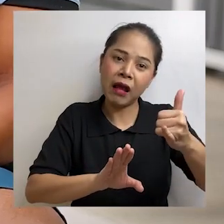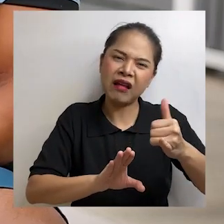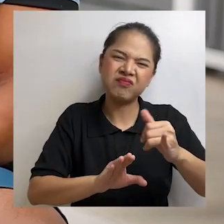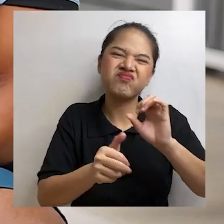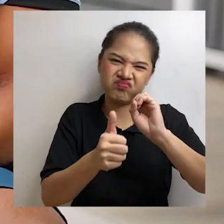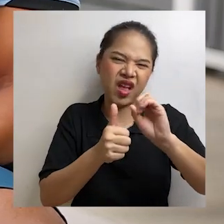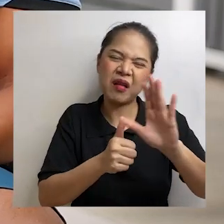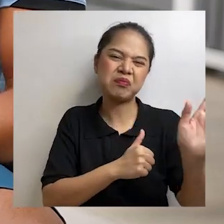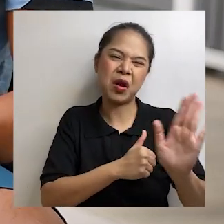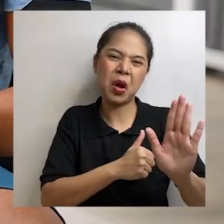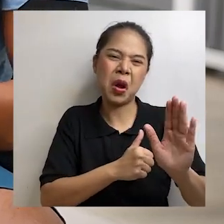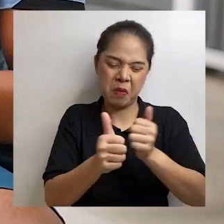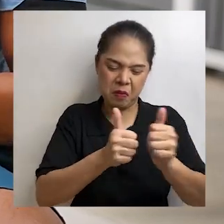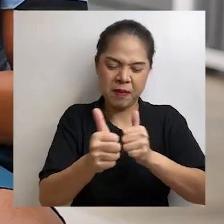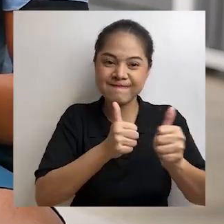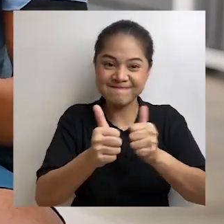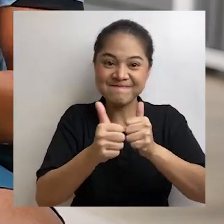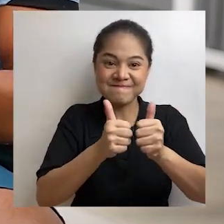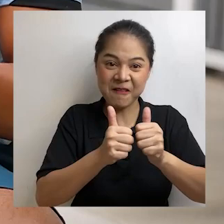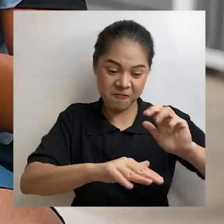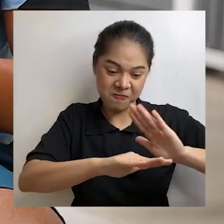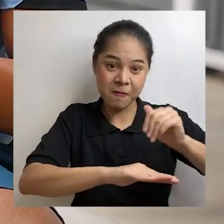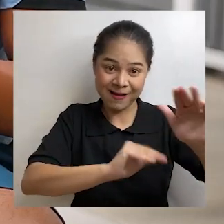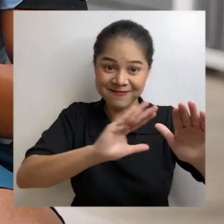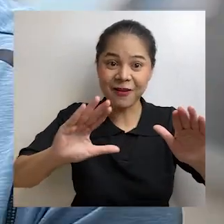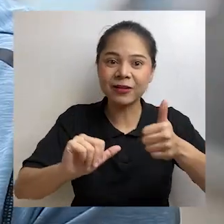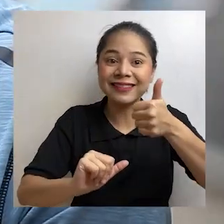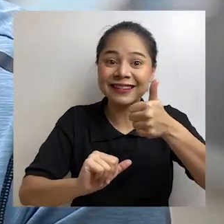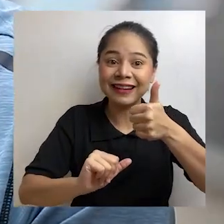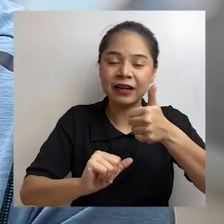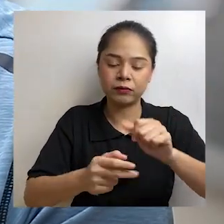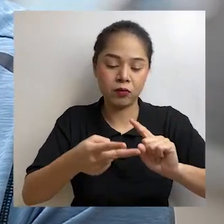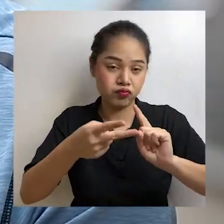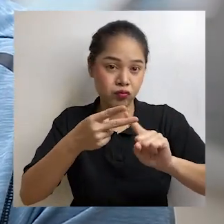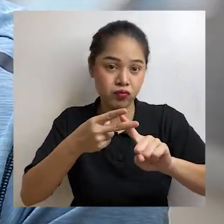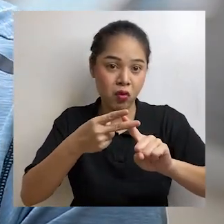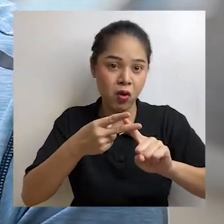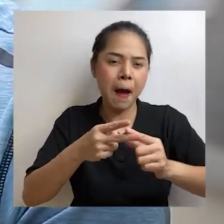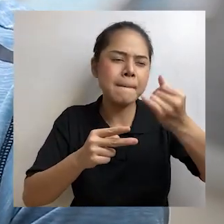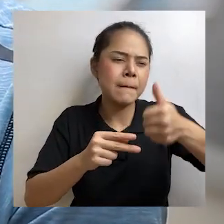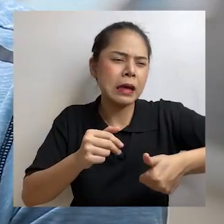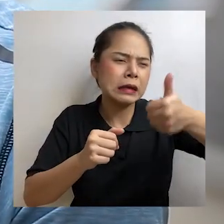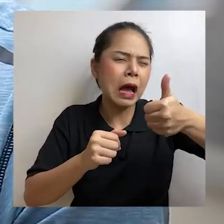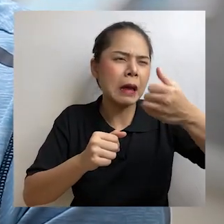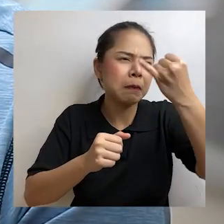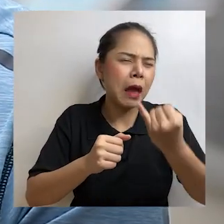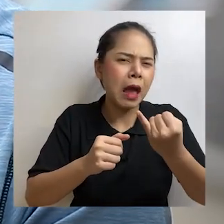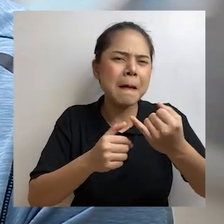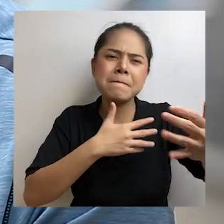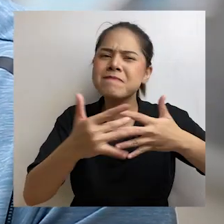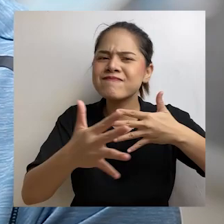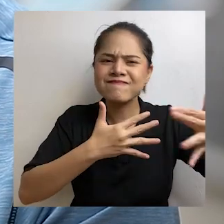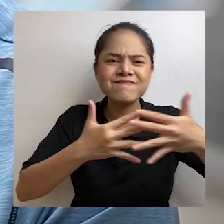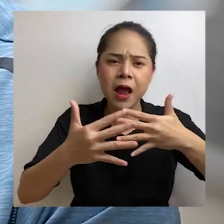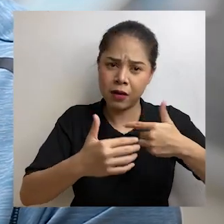ใช้เลยดีกว่าครับเรามาแข่งขันกันด้วยความสามารถของตัวเองดีกว่าอย่างที่2นะครับก็คือแพ้ชนะมันไม่สําคัญครับผมมันอยู่ที่ว่